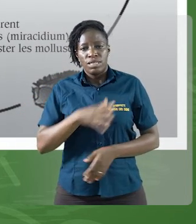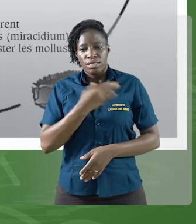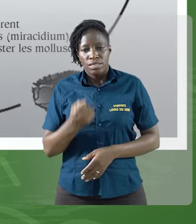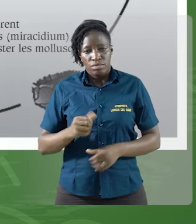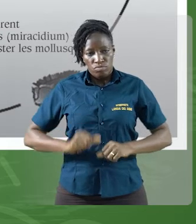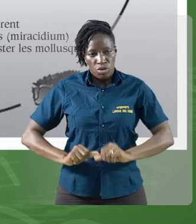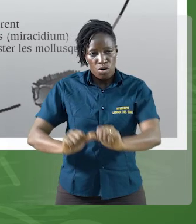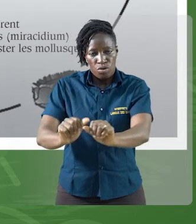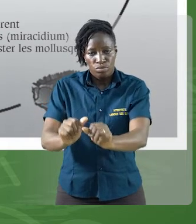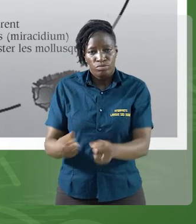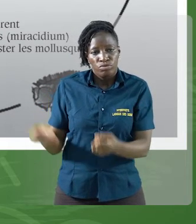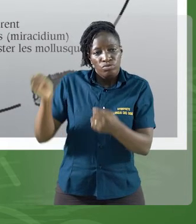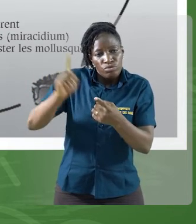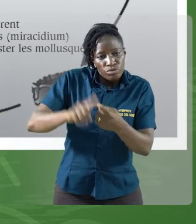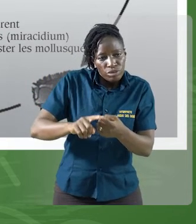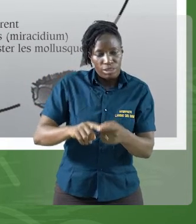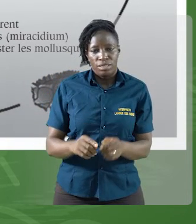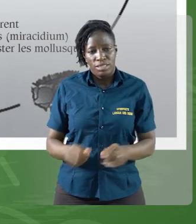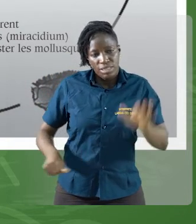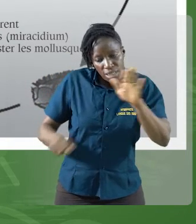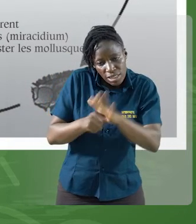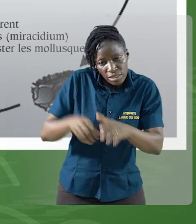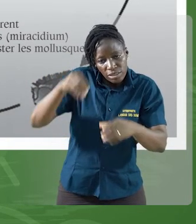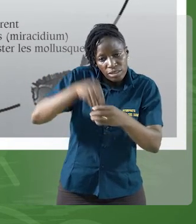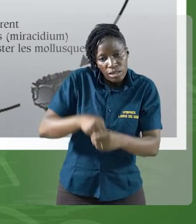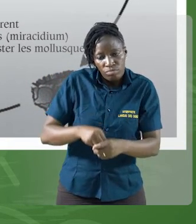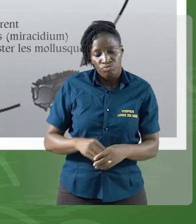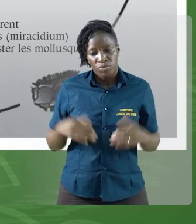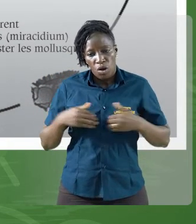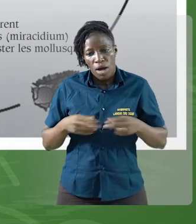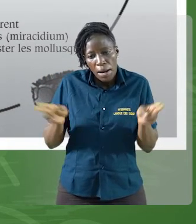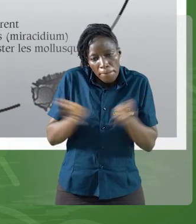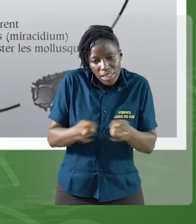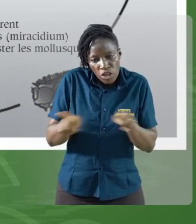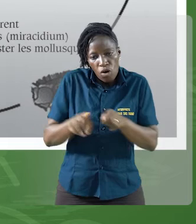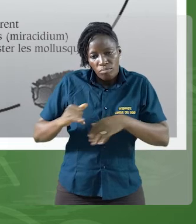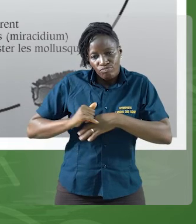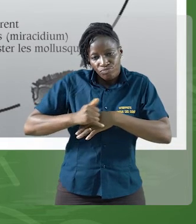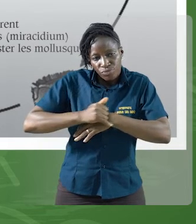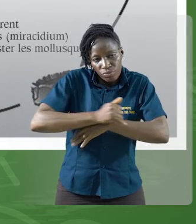l'absorption des miracidiums par les mollusques et enfin la libération des